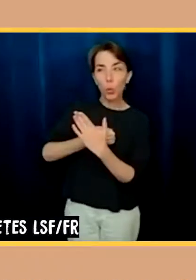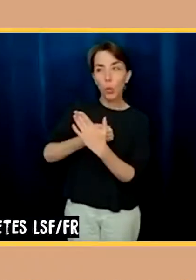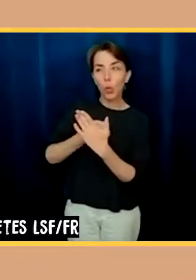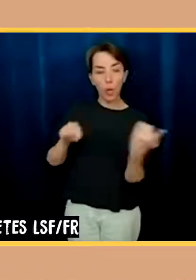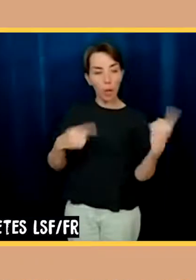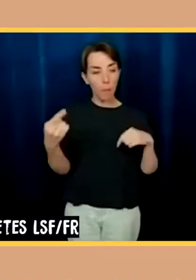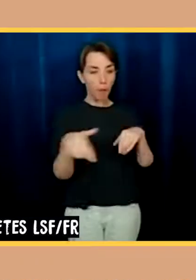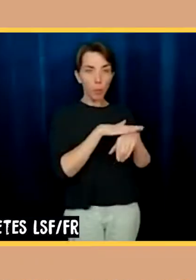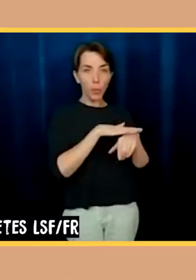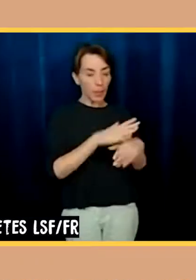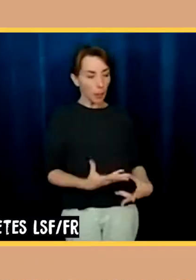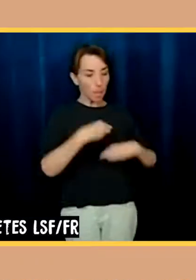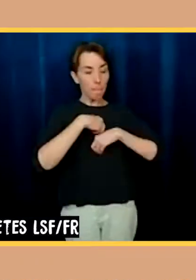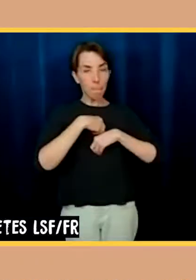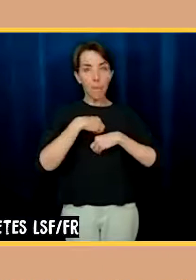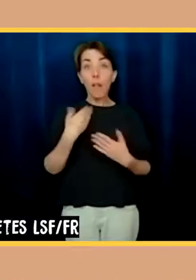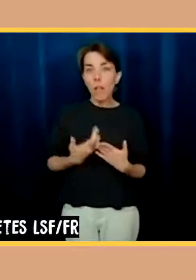c'est important de le redire aujourd'hui à l'heure où